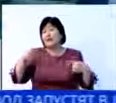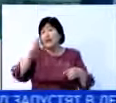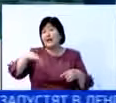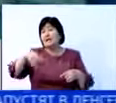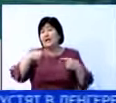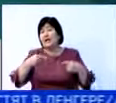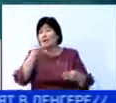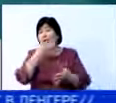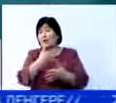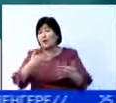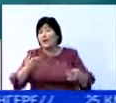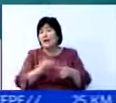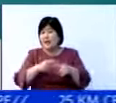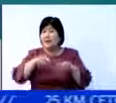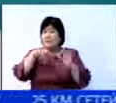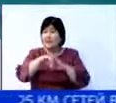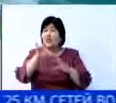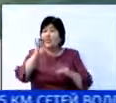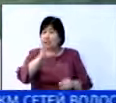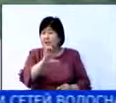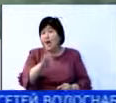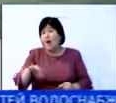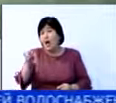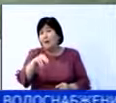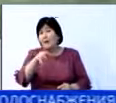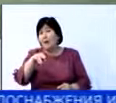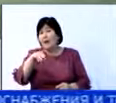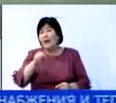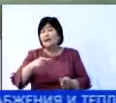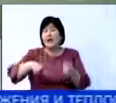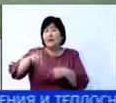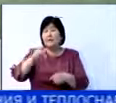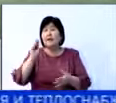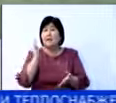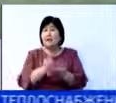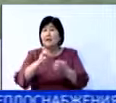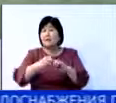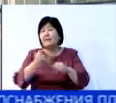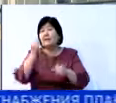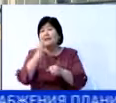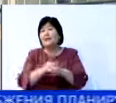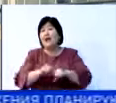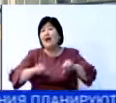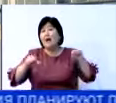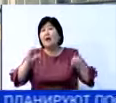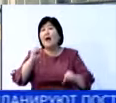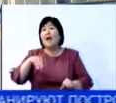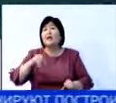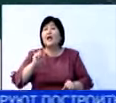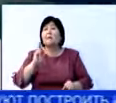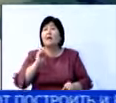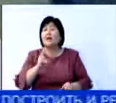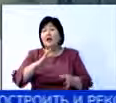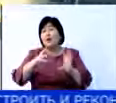ряд видов продовольственных товаров, в том числе и риса. Областная палата предпринимателей поставила проблему перед центральным аппаратом «Атамикен». В